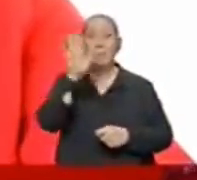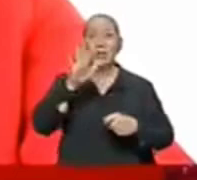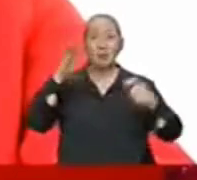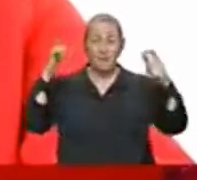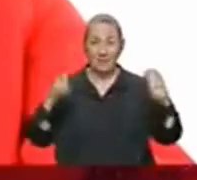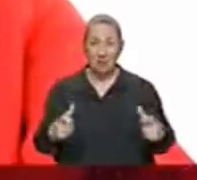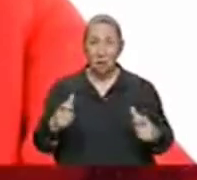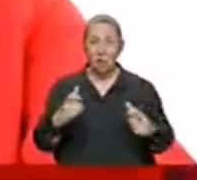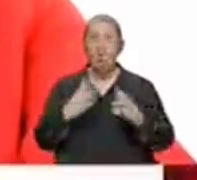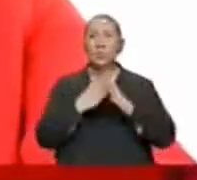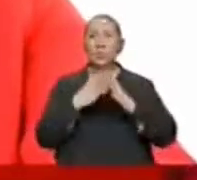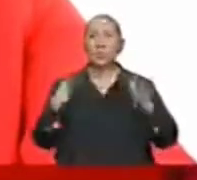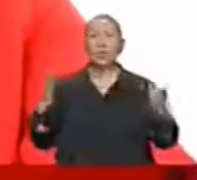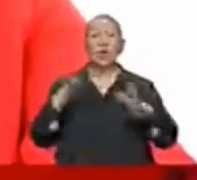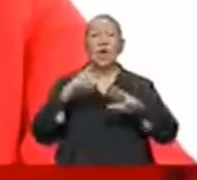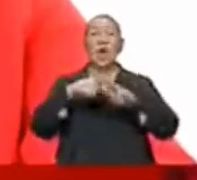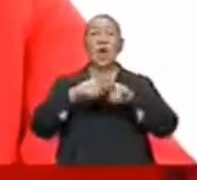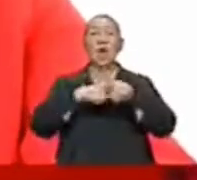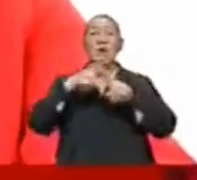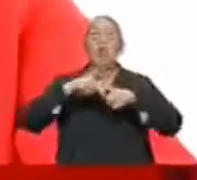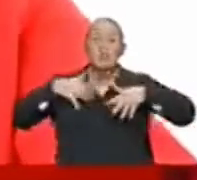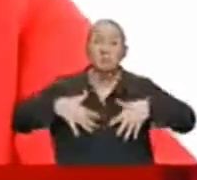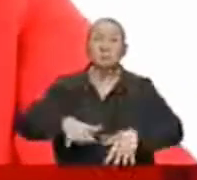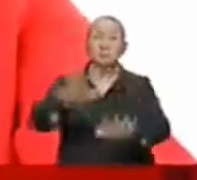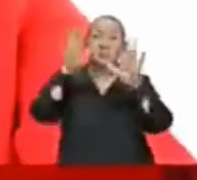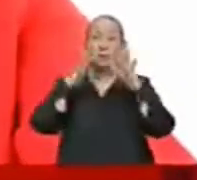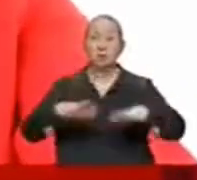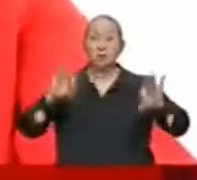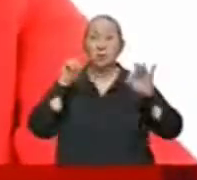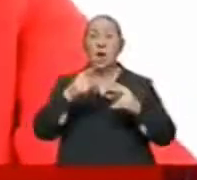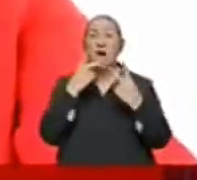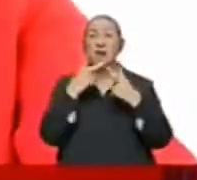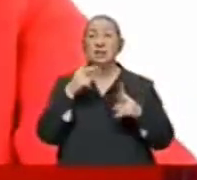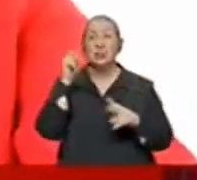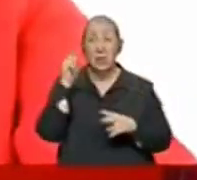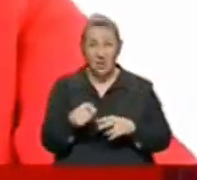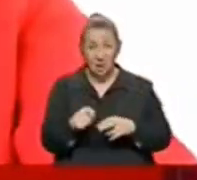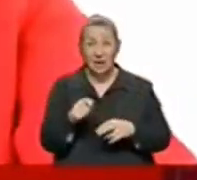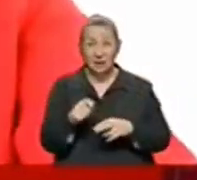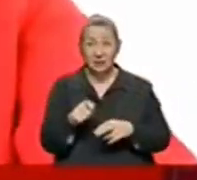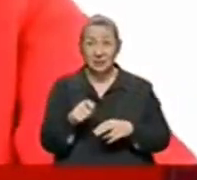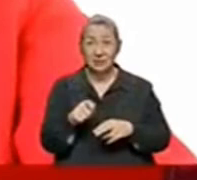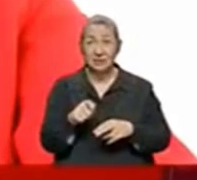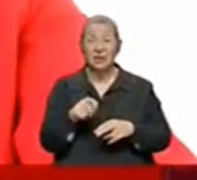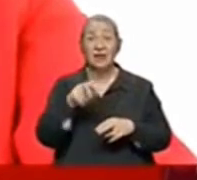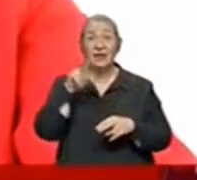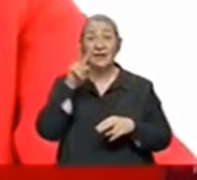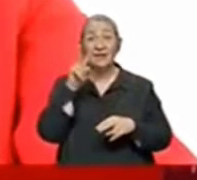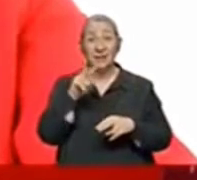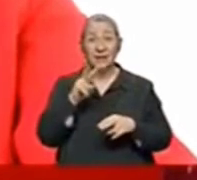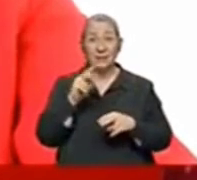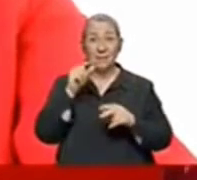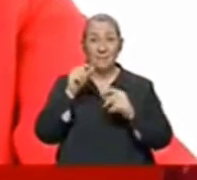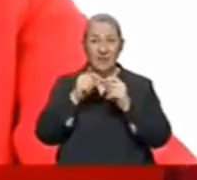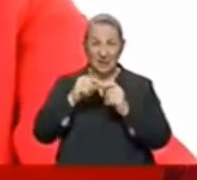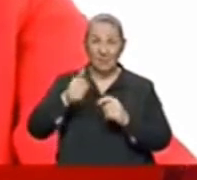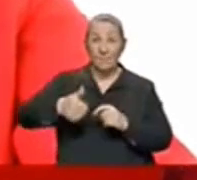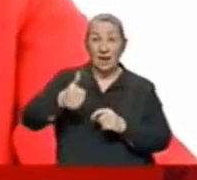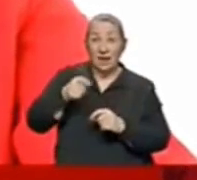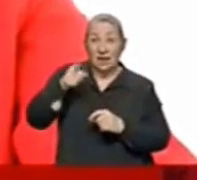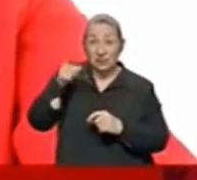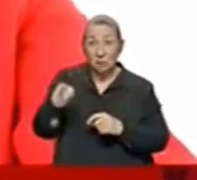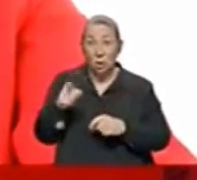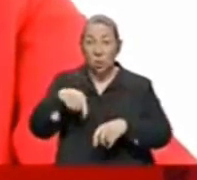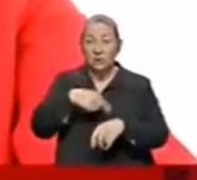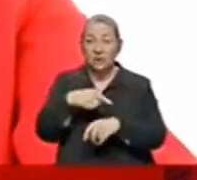Maltepe'de büyük EYT mitingine hazırlanıyoruz. Bu açıklamayı yaparken Vedat Bilgin Bakanımızın o